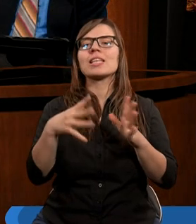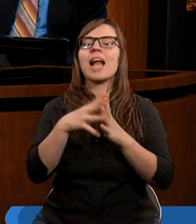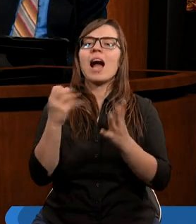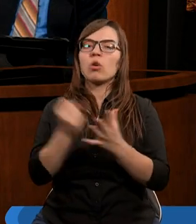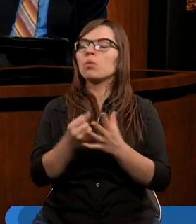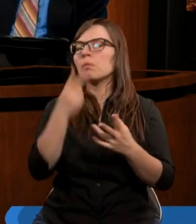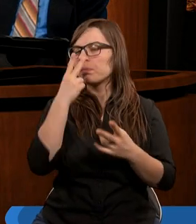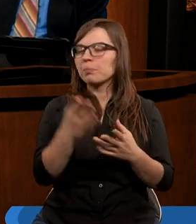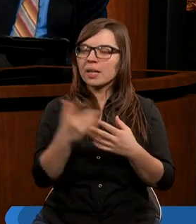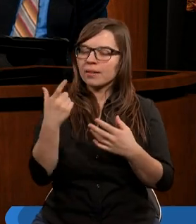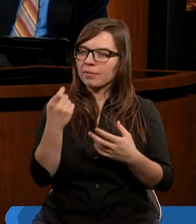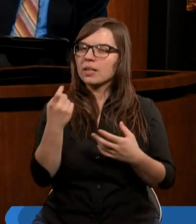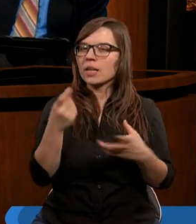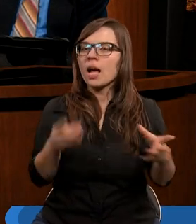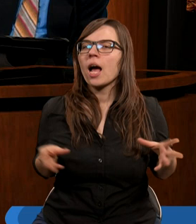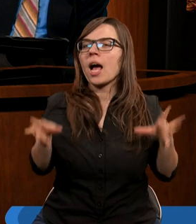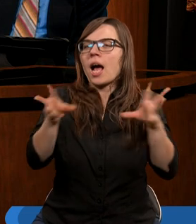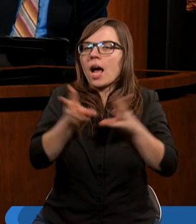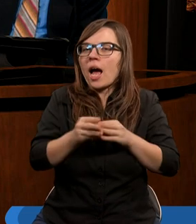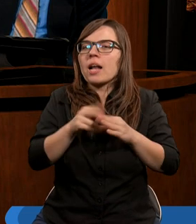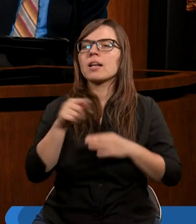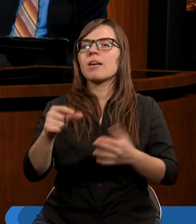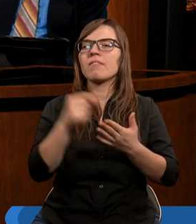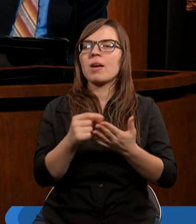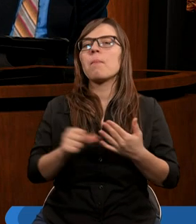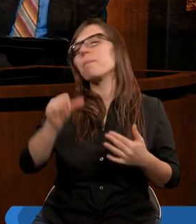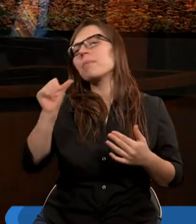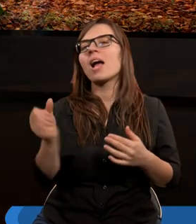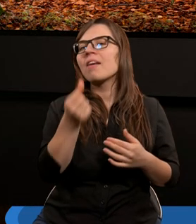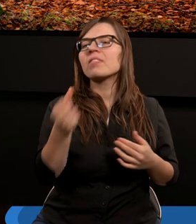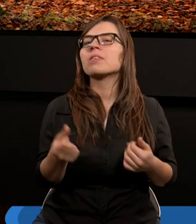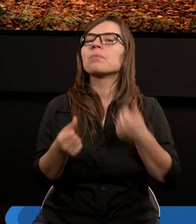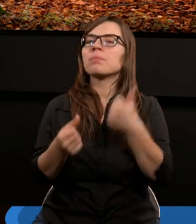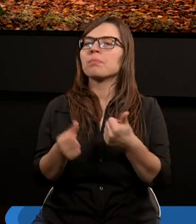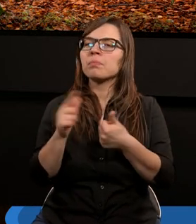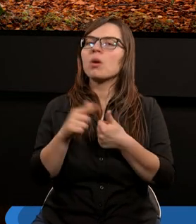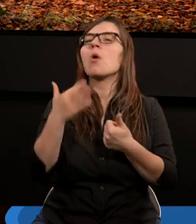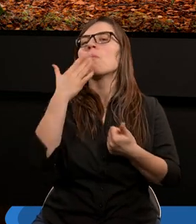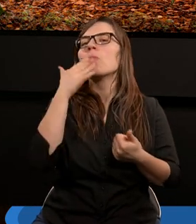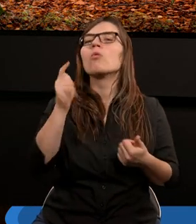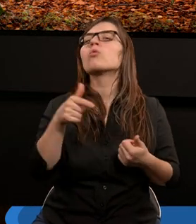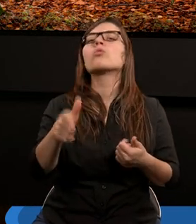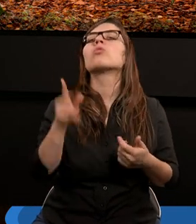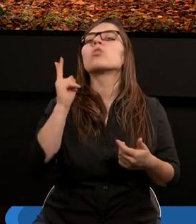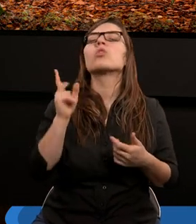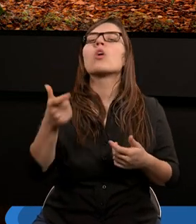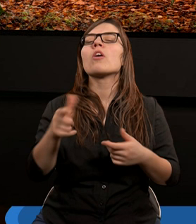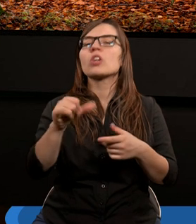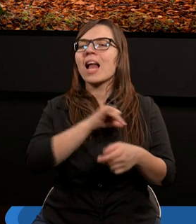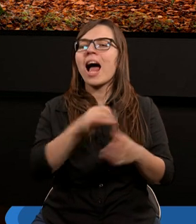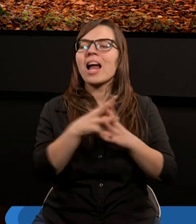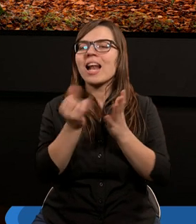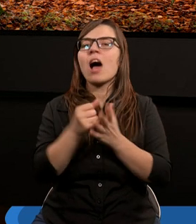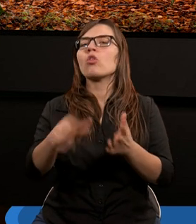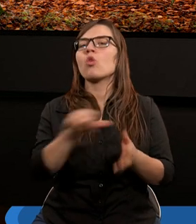Popatrzcie przez chwileczkę razem na te wersety. Pierwszy mówi tak. Cóż więc powiemy, że zakon to